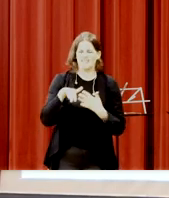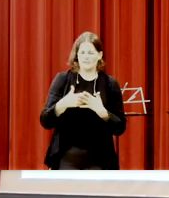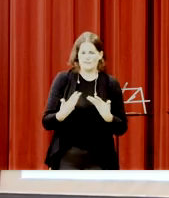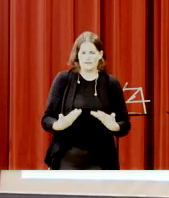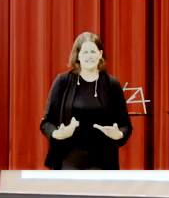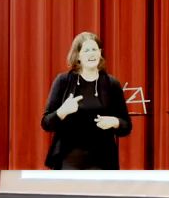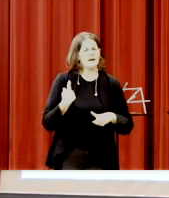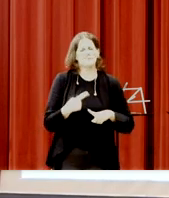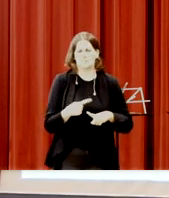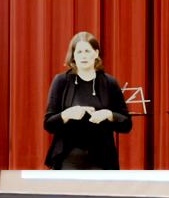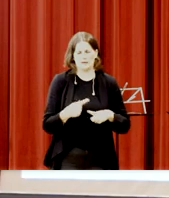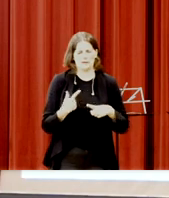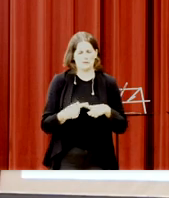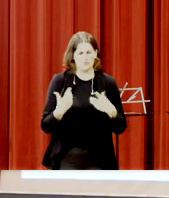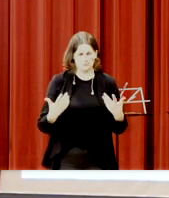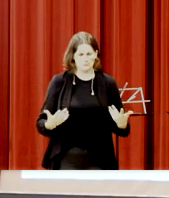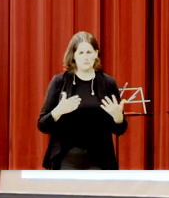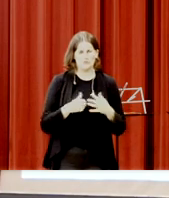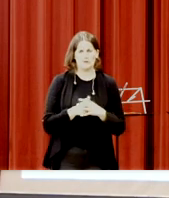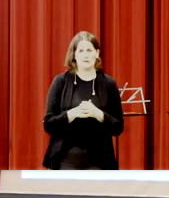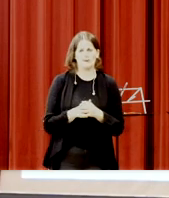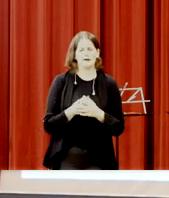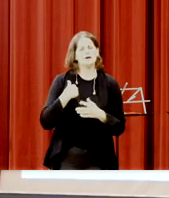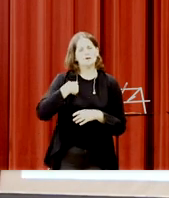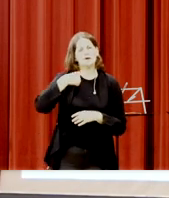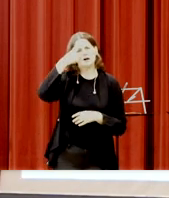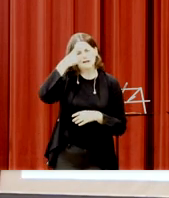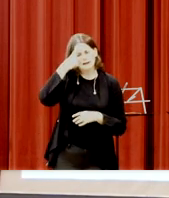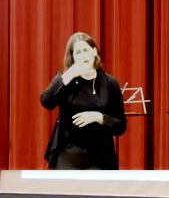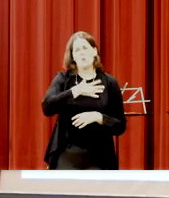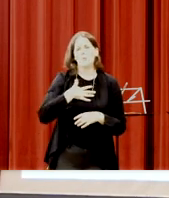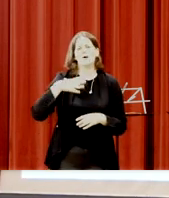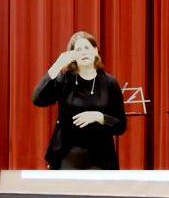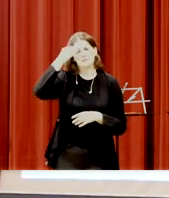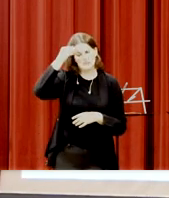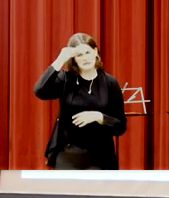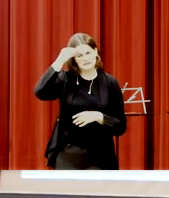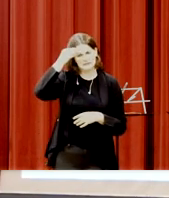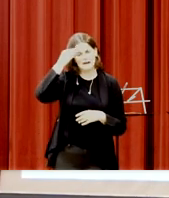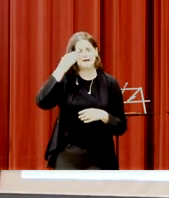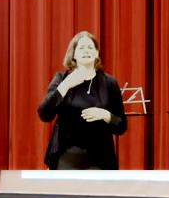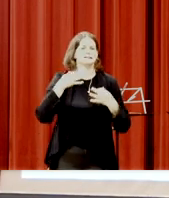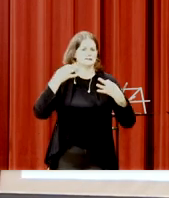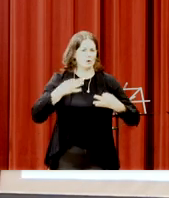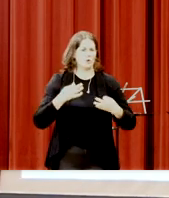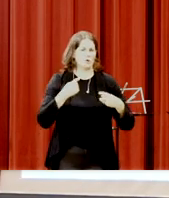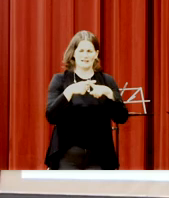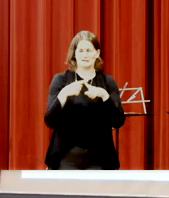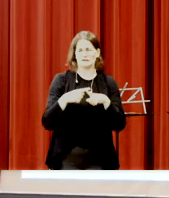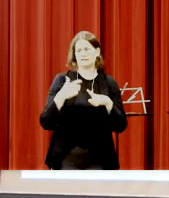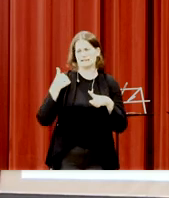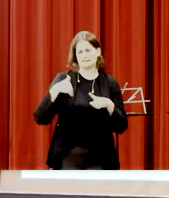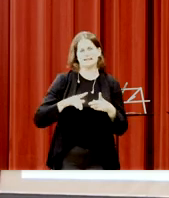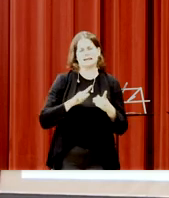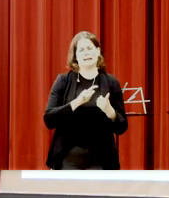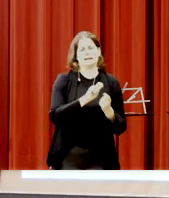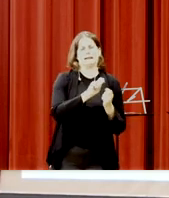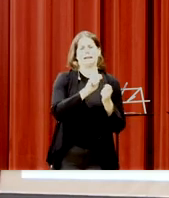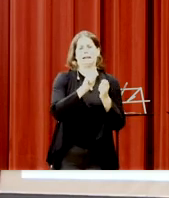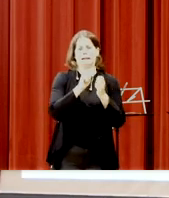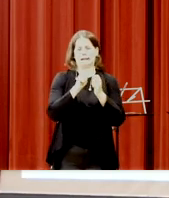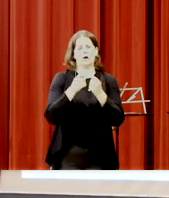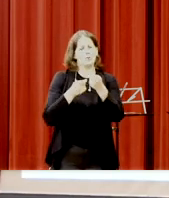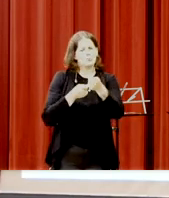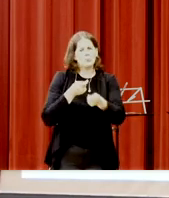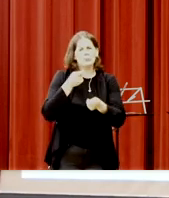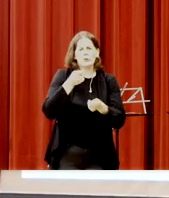canviant. Poquet a poquet, no amb el ritme que ens interessaria, però estan canviant. Des del meu primer dia, com a